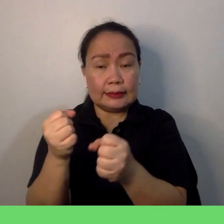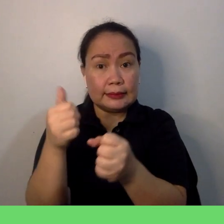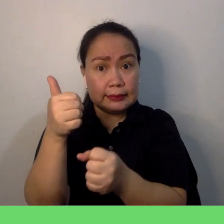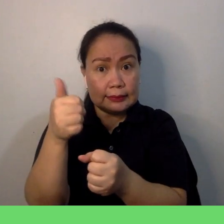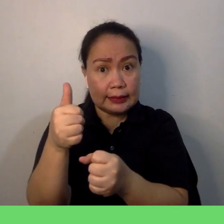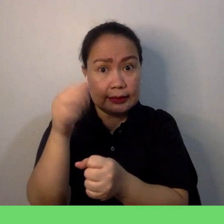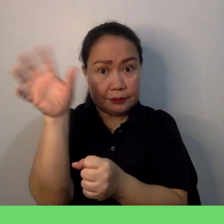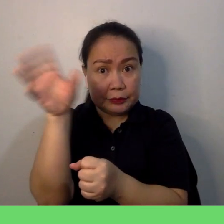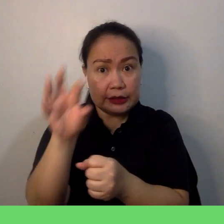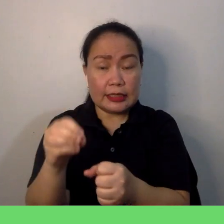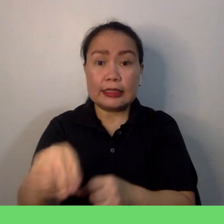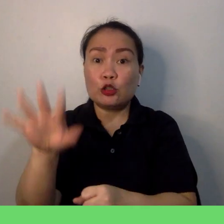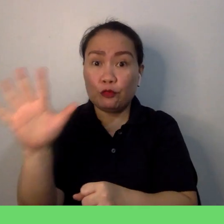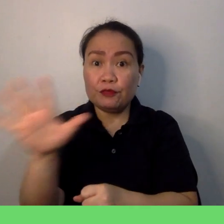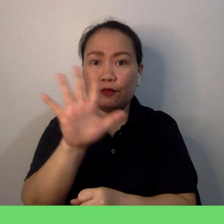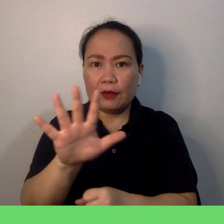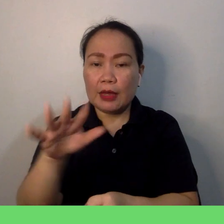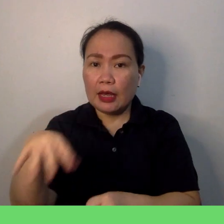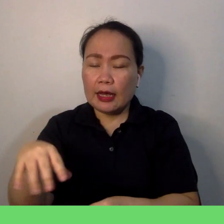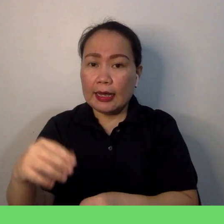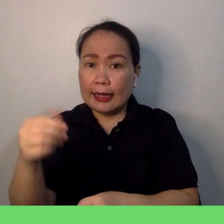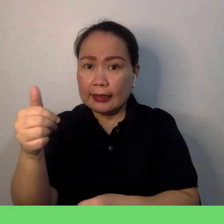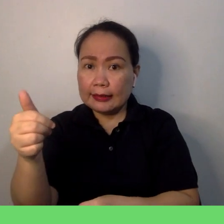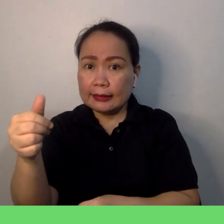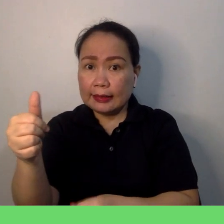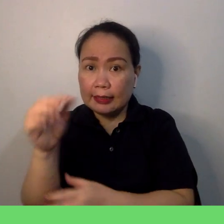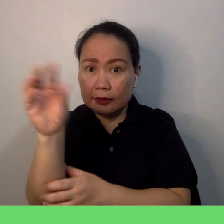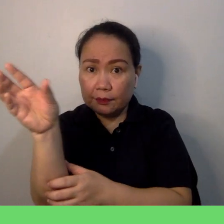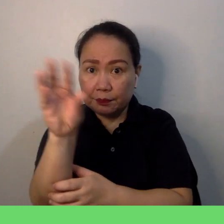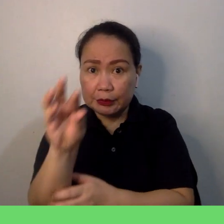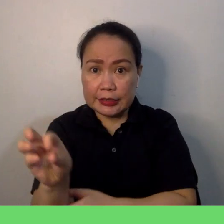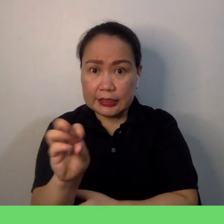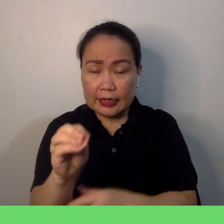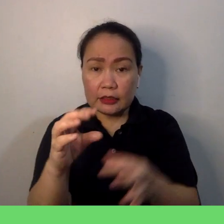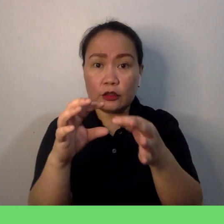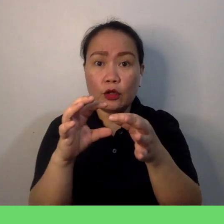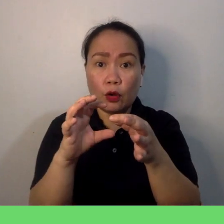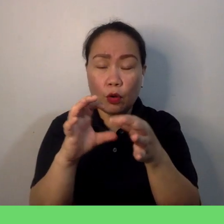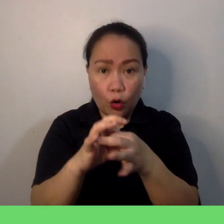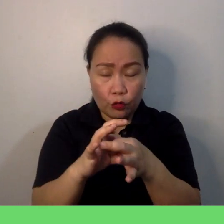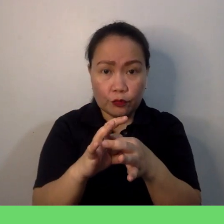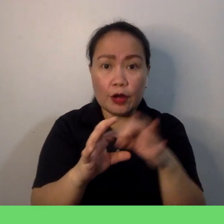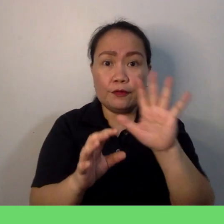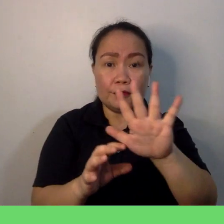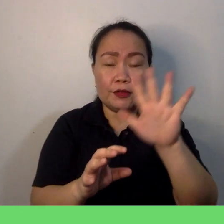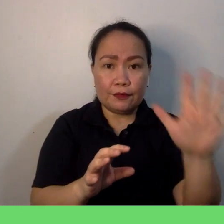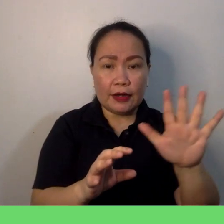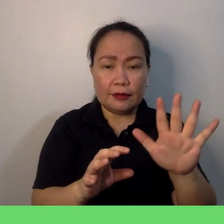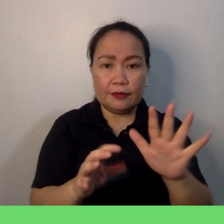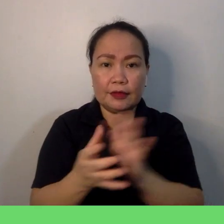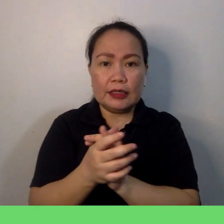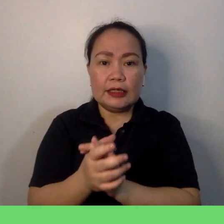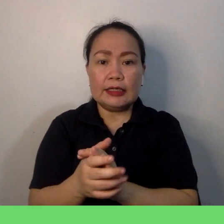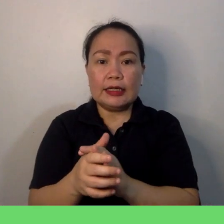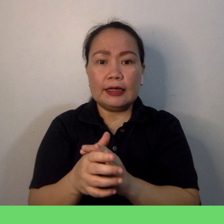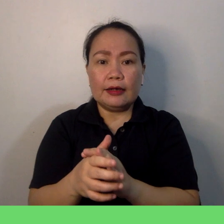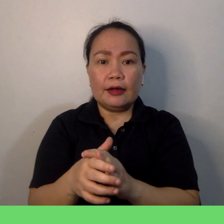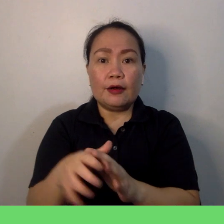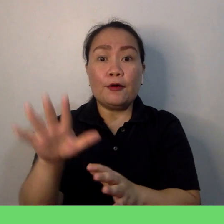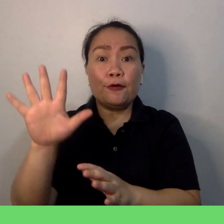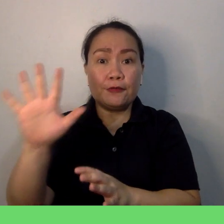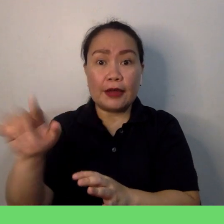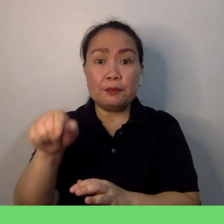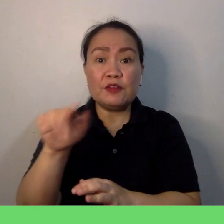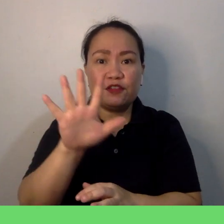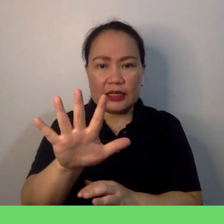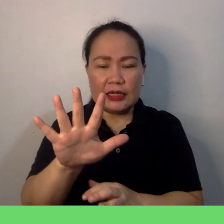yung 55 po. Okay, hindi po ito. So, kunin natin yung 10% ng 55 and that is 550